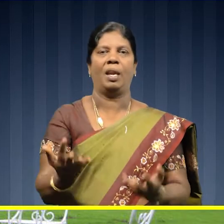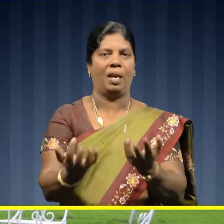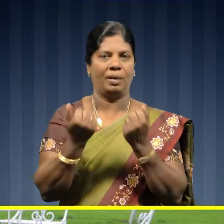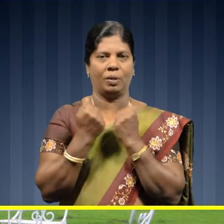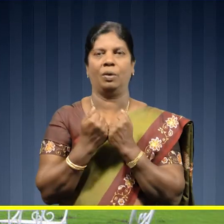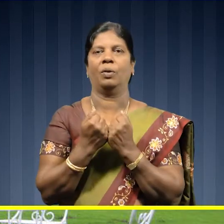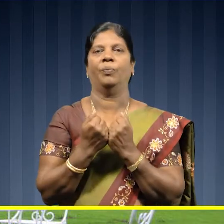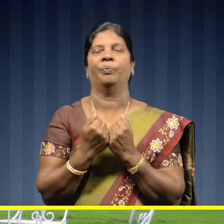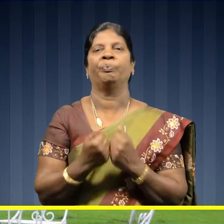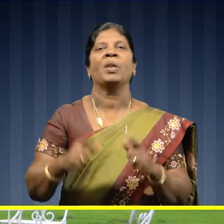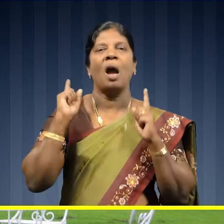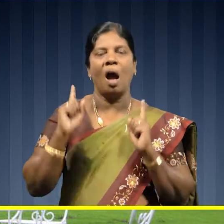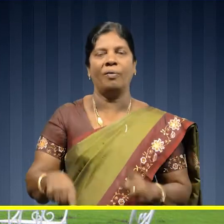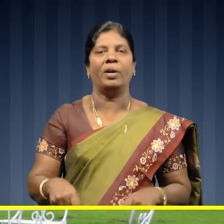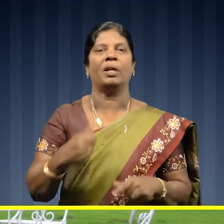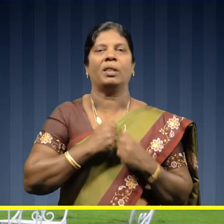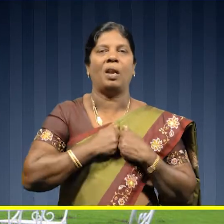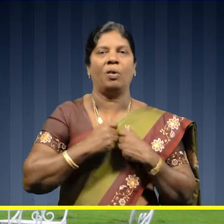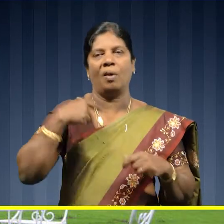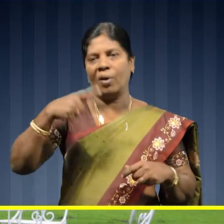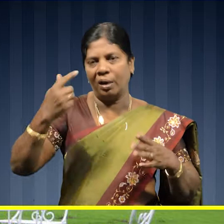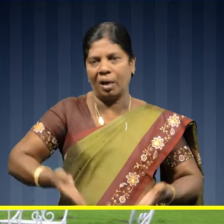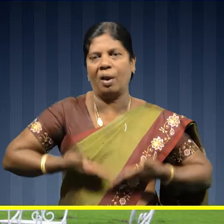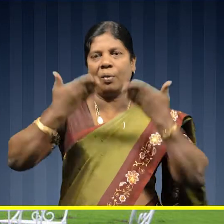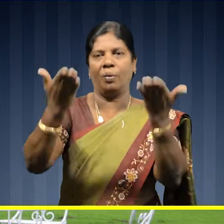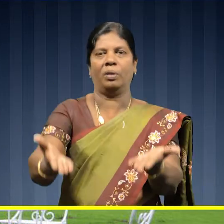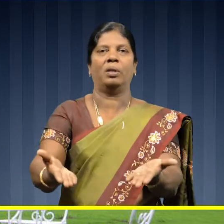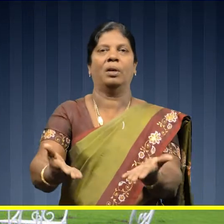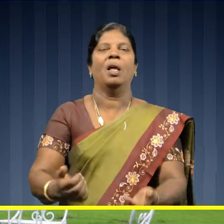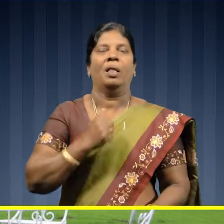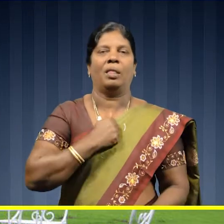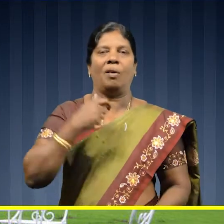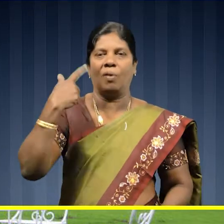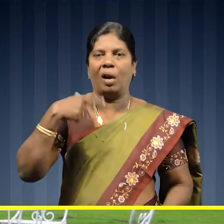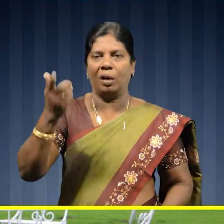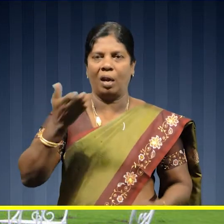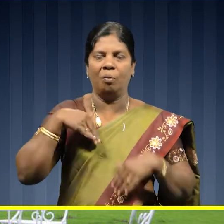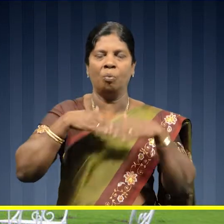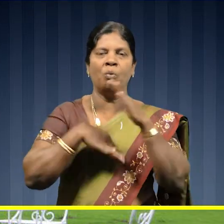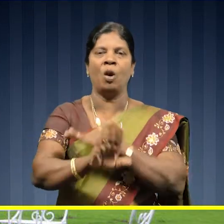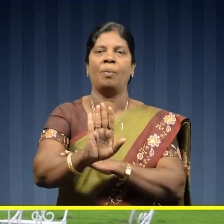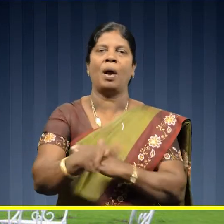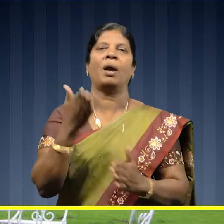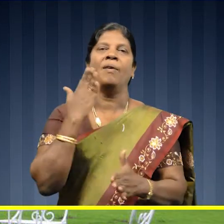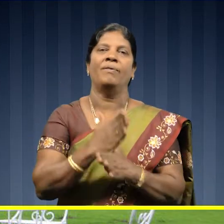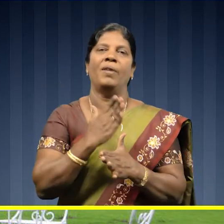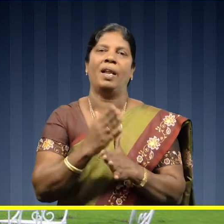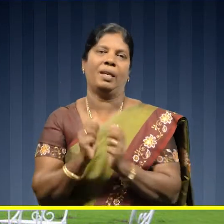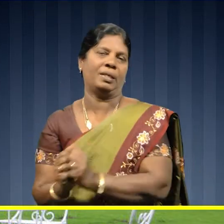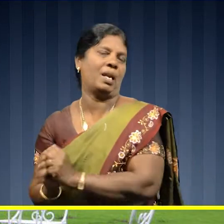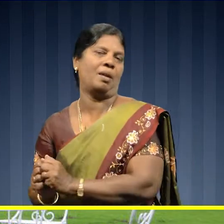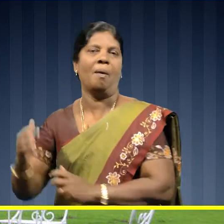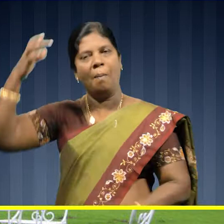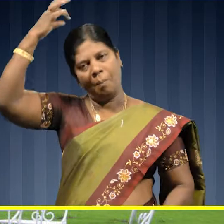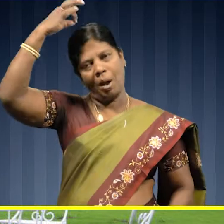வாழ்க்கையிலே தெரிந்து கொண்டு அவருக்கு தன் வாழ்க்கையை அர்ப்பணித்து தன் வாழ்க்கையின் மூலமாய் அவருக்கு சேவை